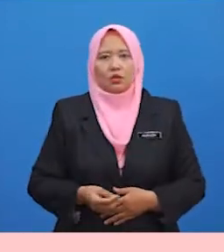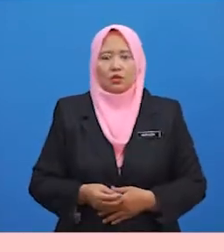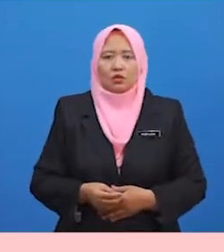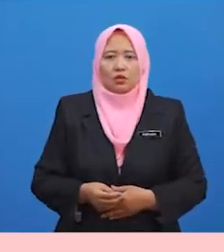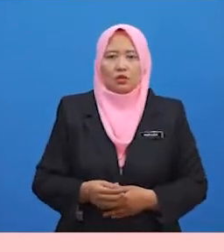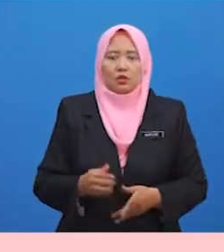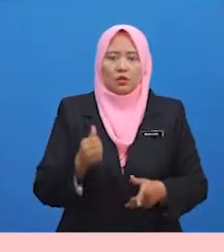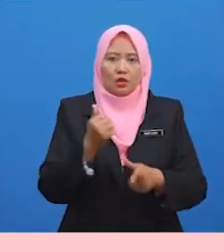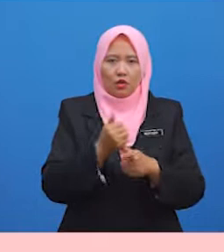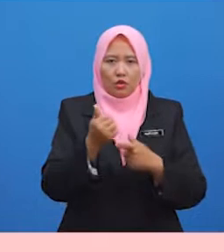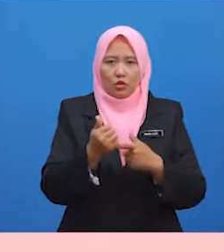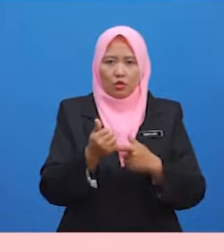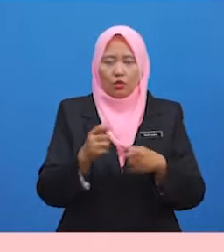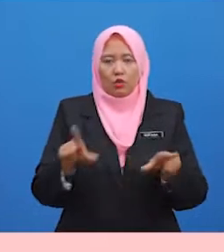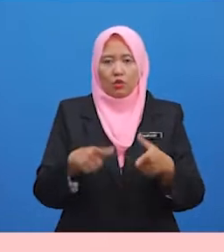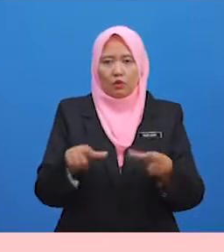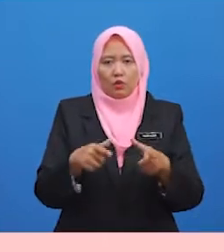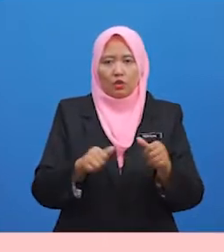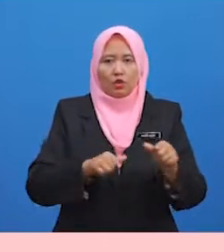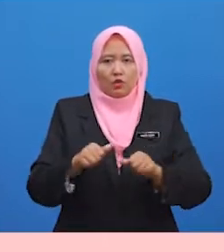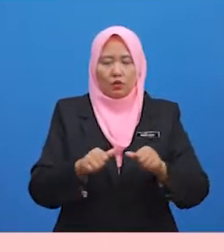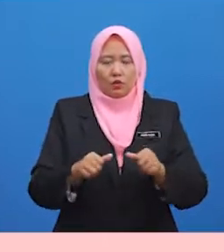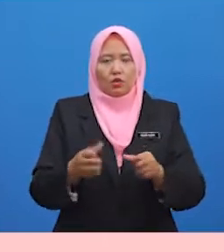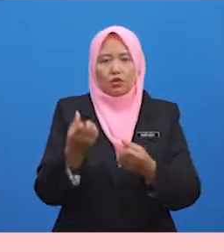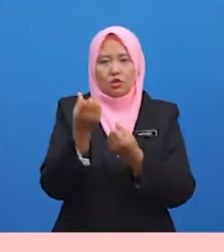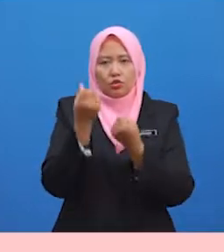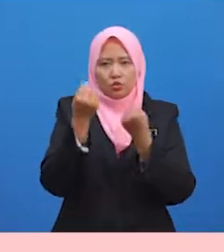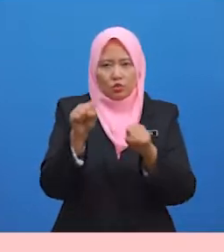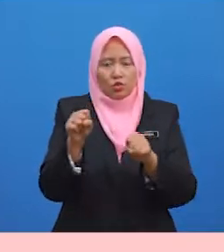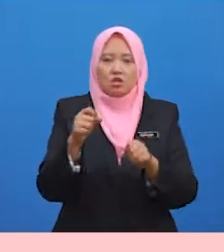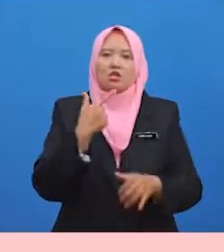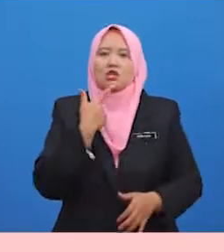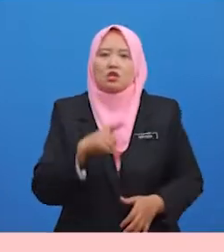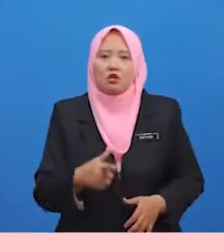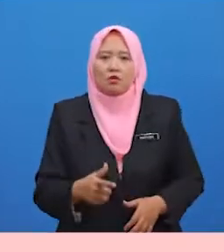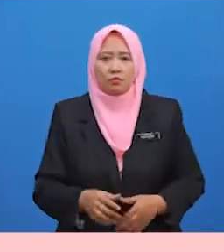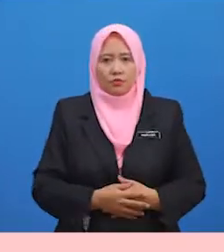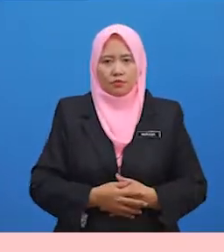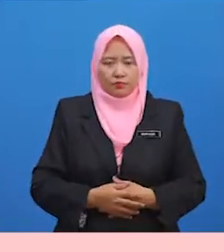sukan terlampau lama atau pengambilan insulin berlebihan.